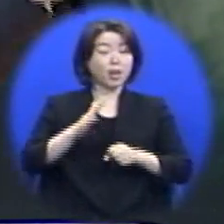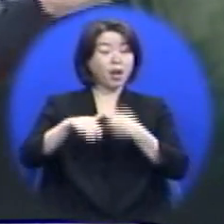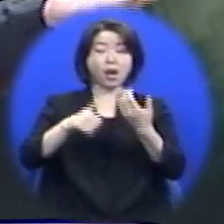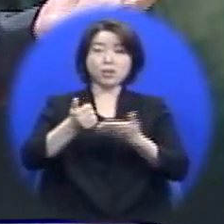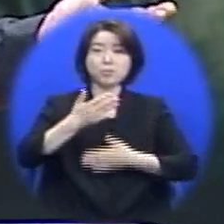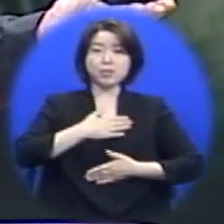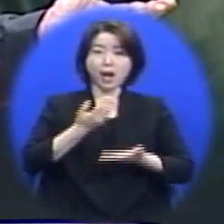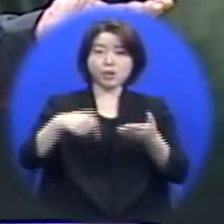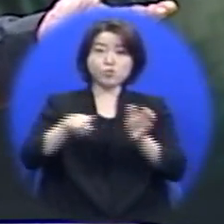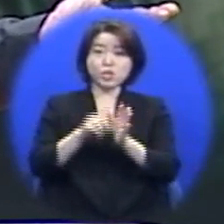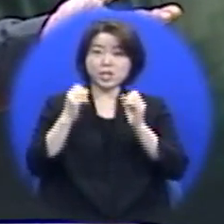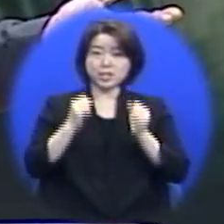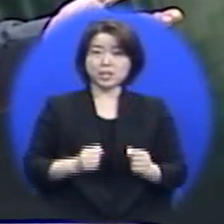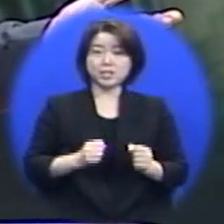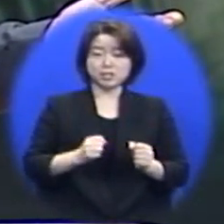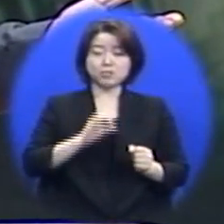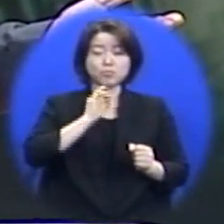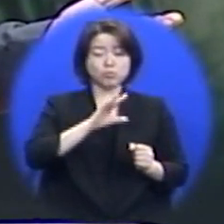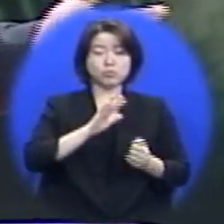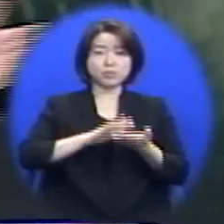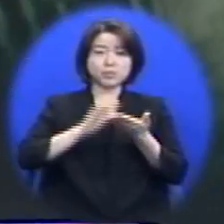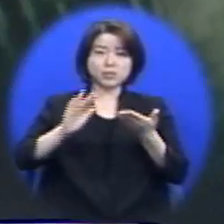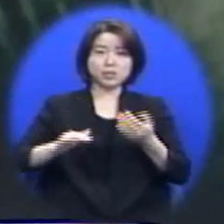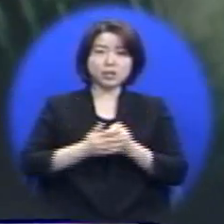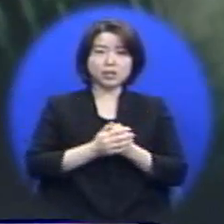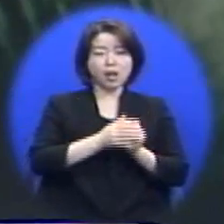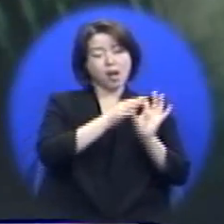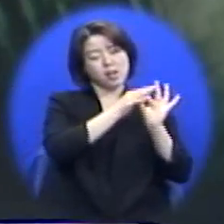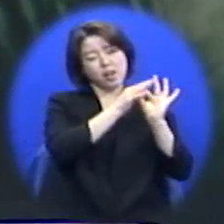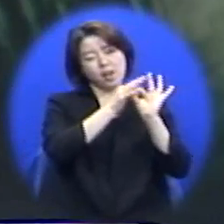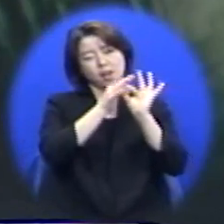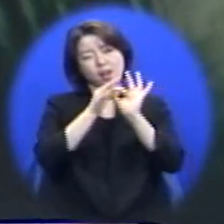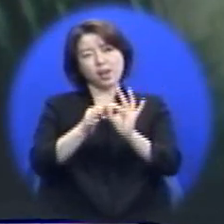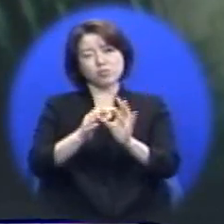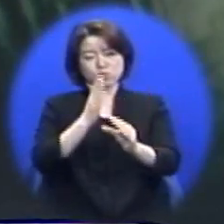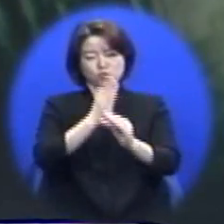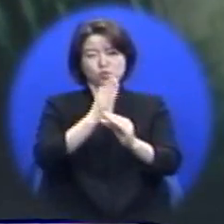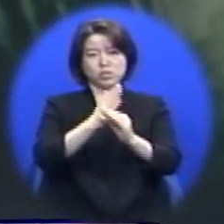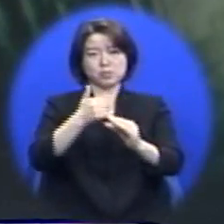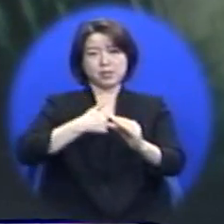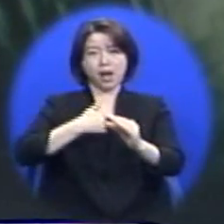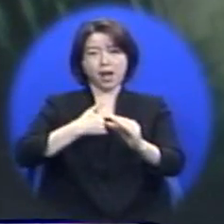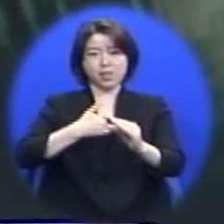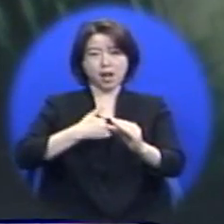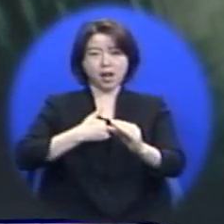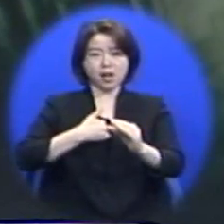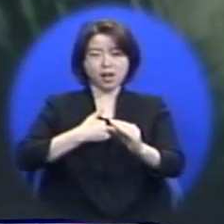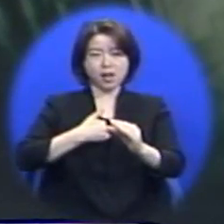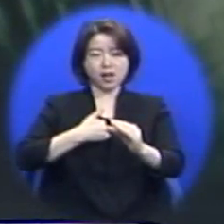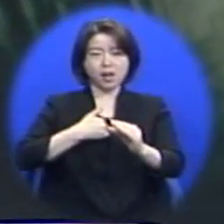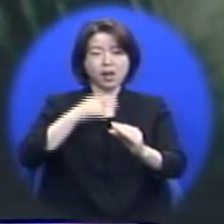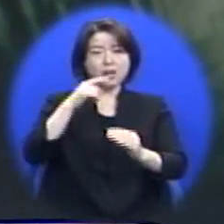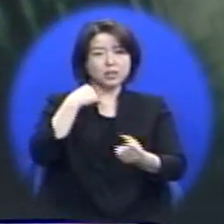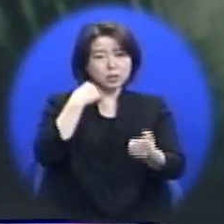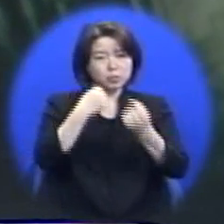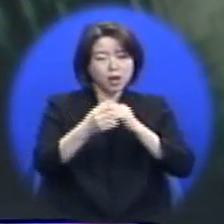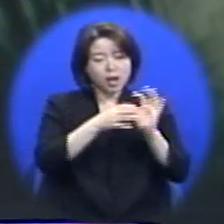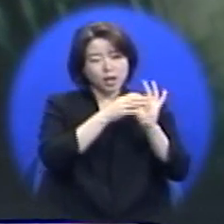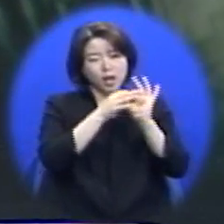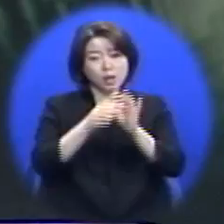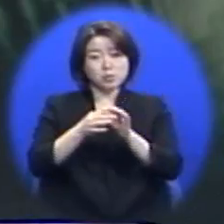하나님은 나를 위해서 계신 존재일 뿐이에요. 끊임없이 초점은 나예요. 나. 그러면서도 계속 바라보는